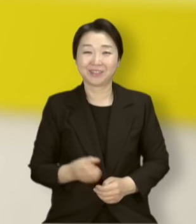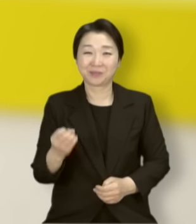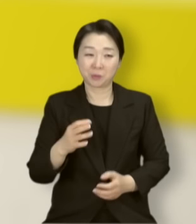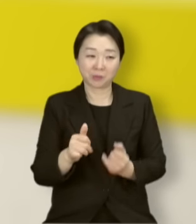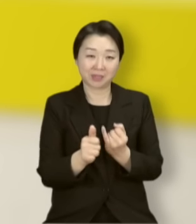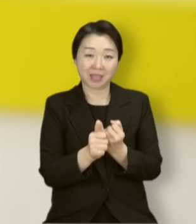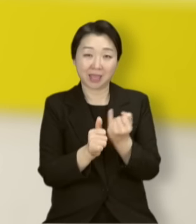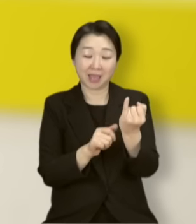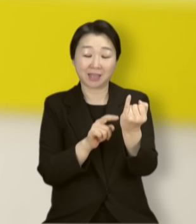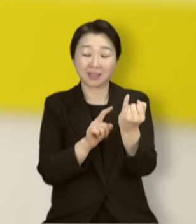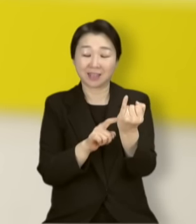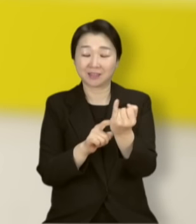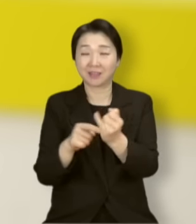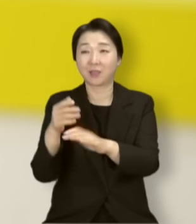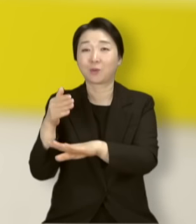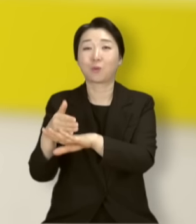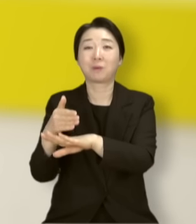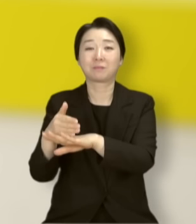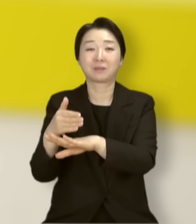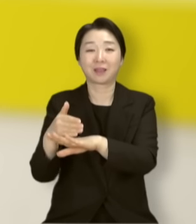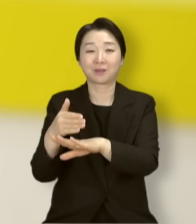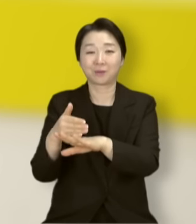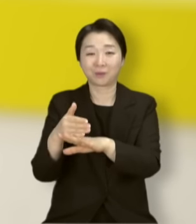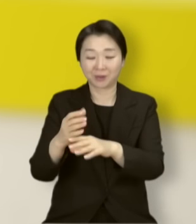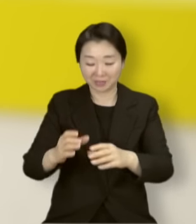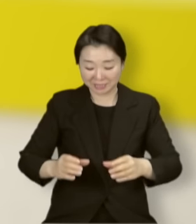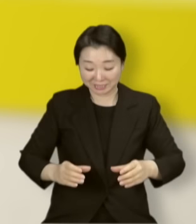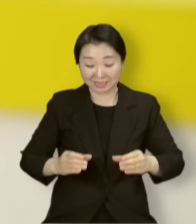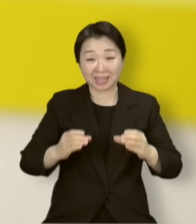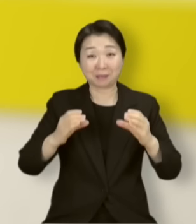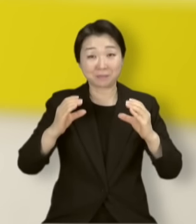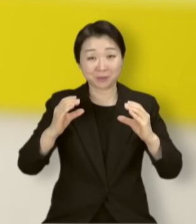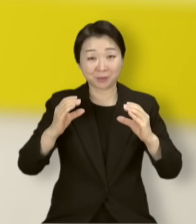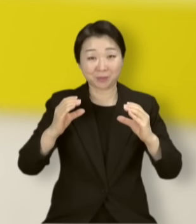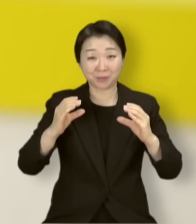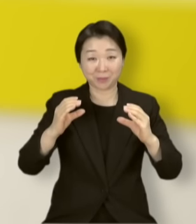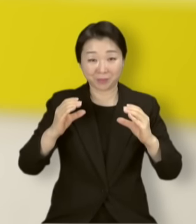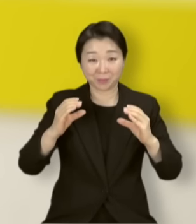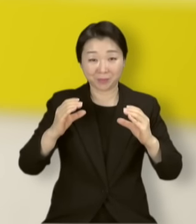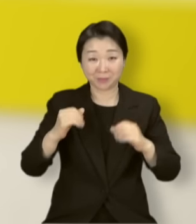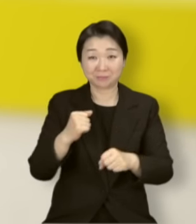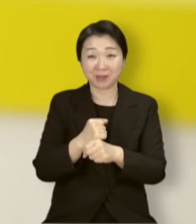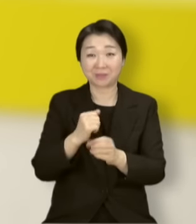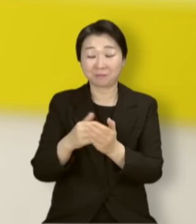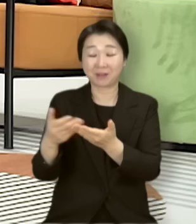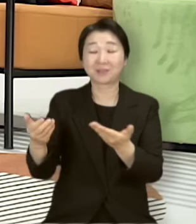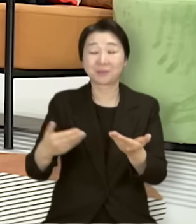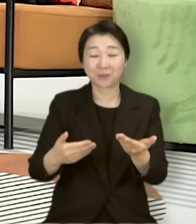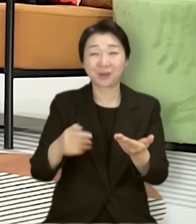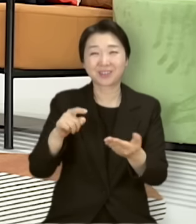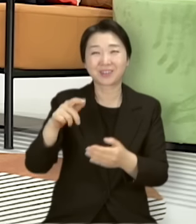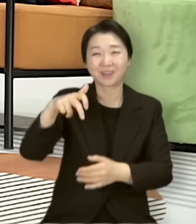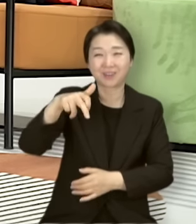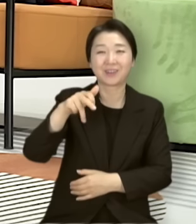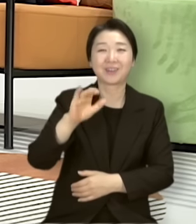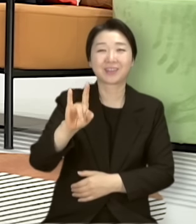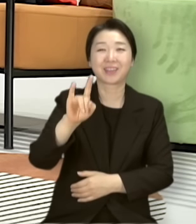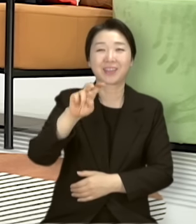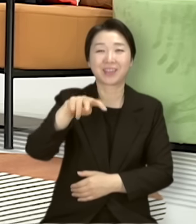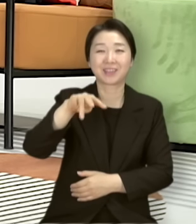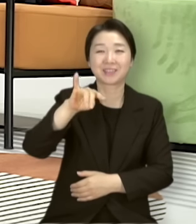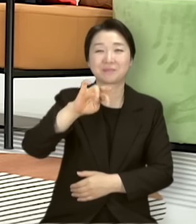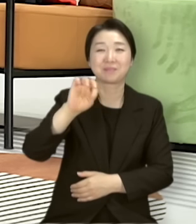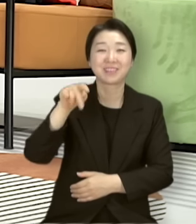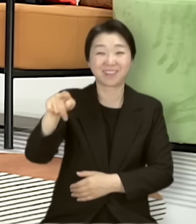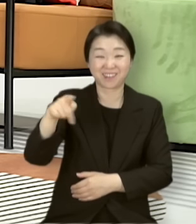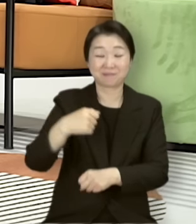아내한테 고맙다고 그 다음 열을 뭐 이렇게 해가지고 거기는 캐시미어라고 그러나요? 그렇죠, 그렇죠. 그거 좋잖아요. 뭔가. 편지까지